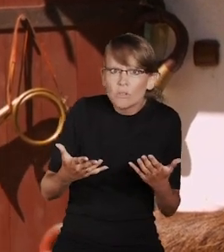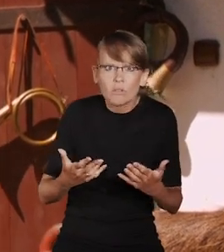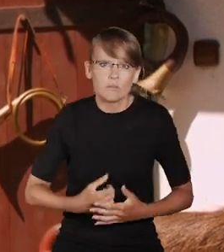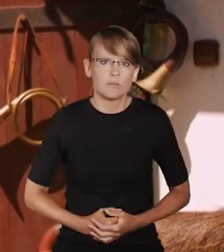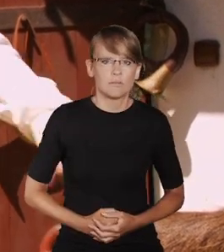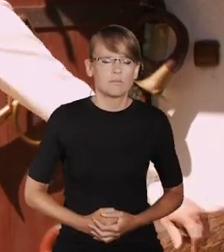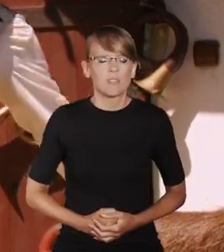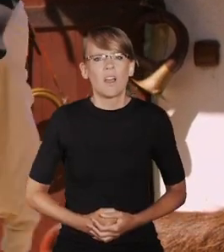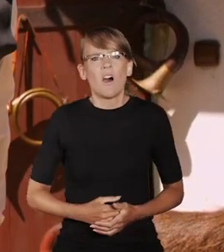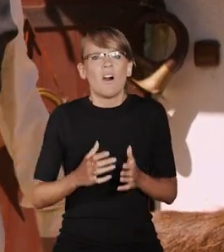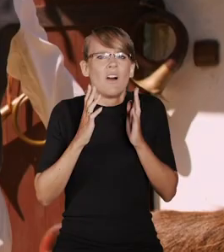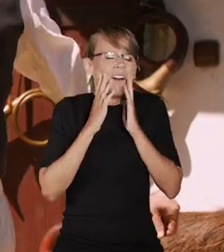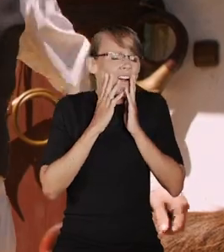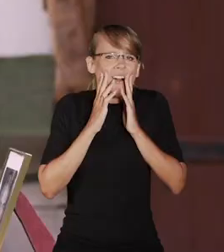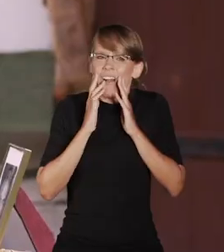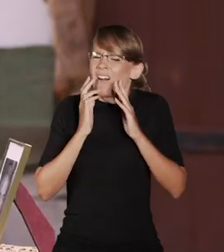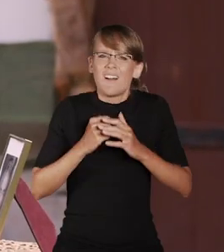Tobiego, albo olbrzyma i pojechała!